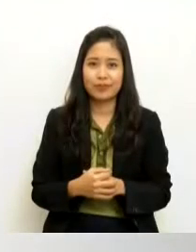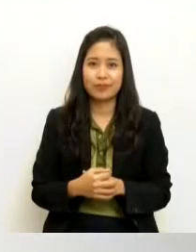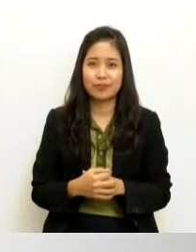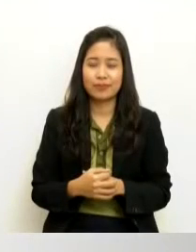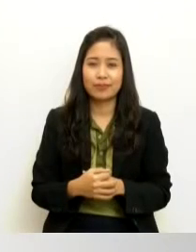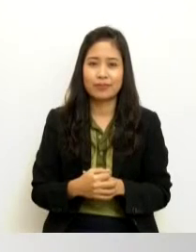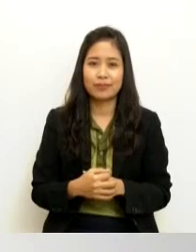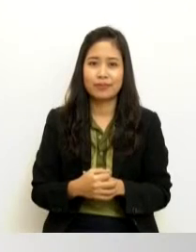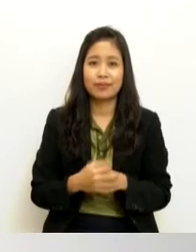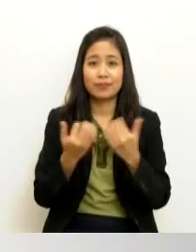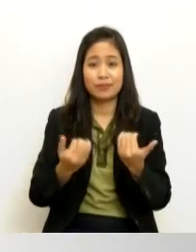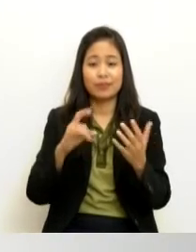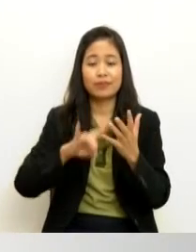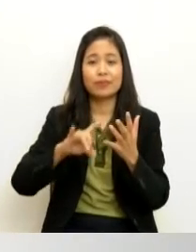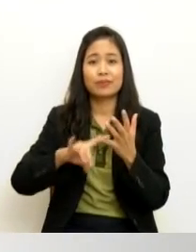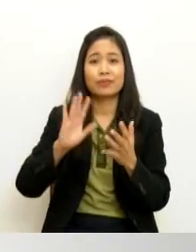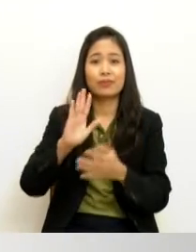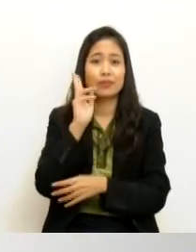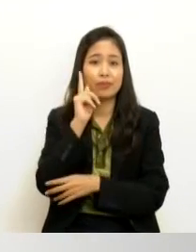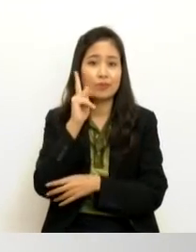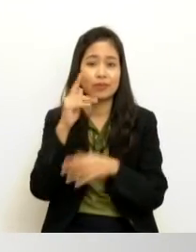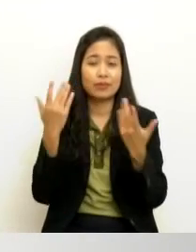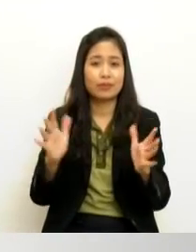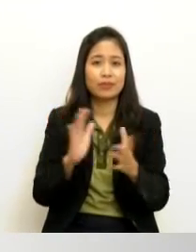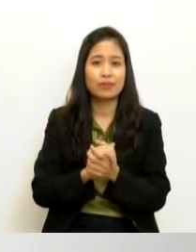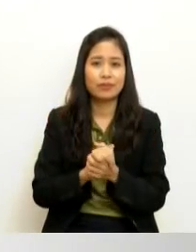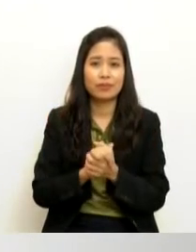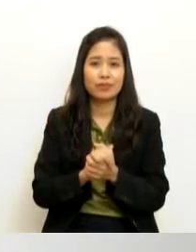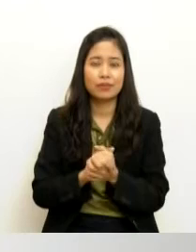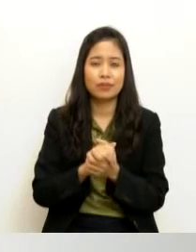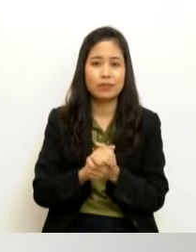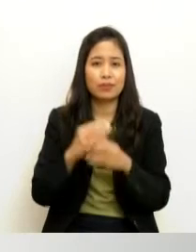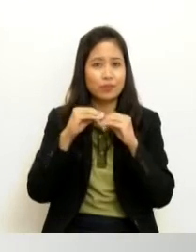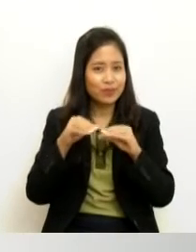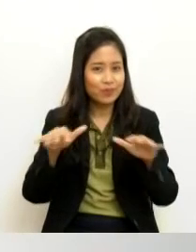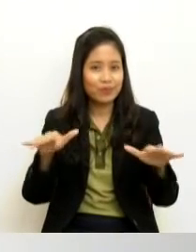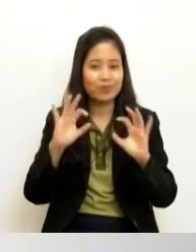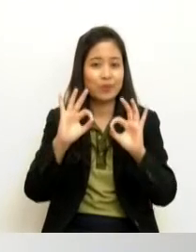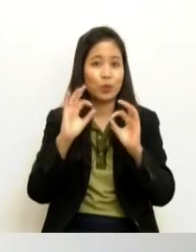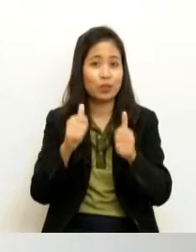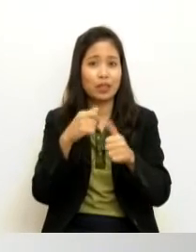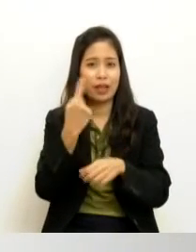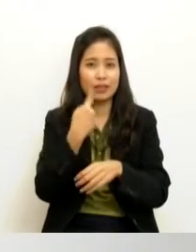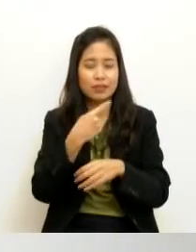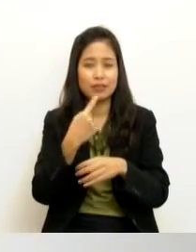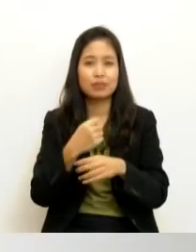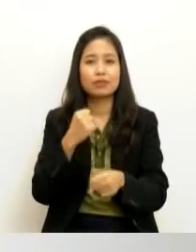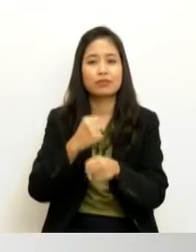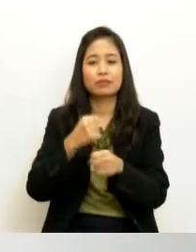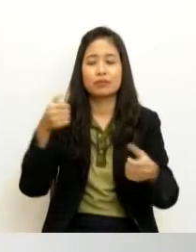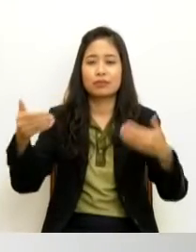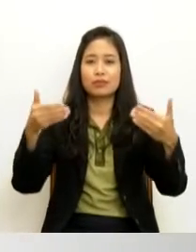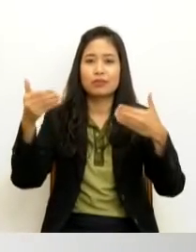มาจนถึงช่วงท้ายของรายการผู้เช้าข่าวสปทกันแล้วนะคะเราจะมาประกาศชื่อผู้โชคดีนะคะกับกิจกรรมเซ